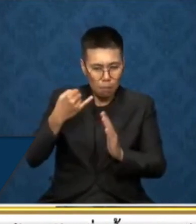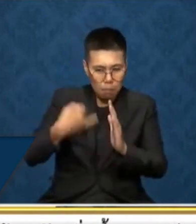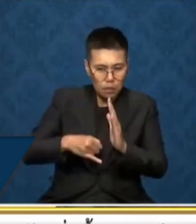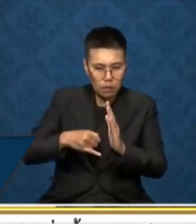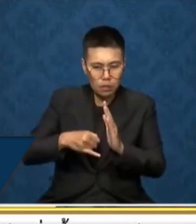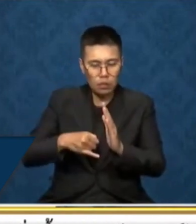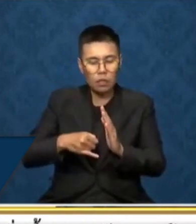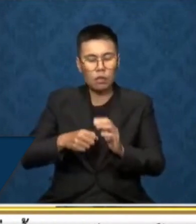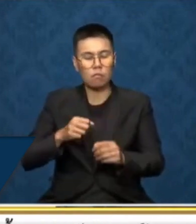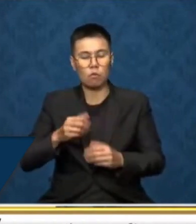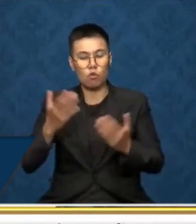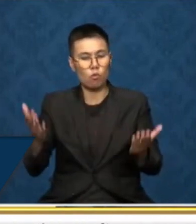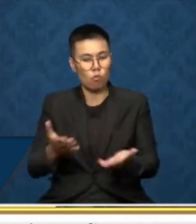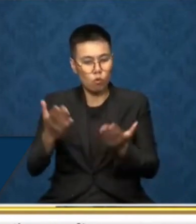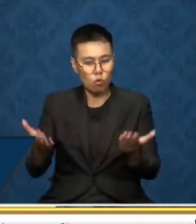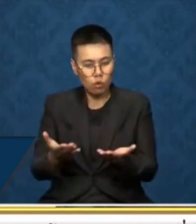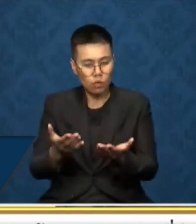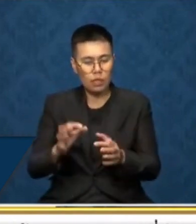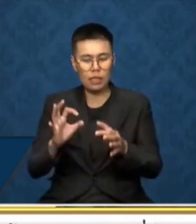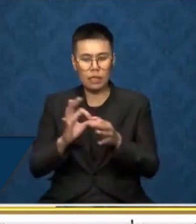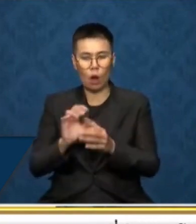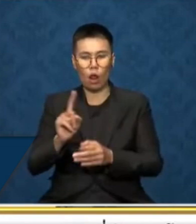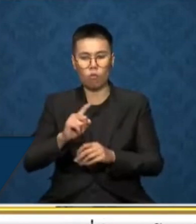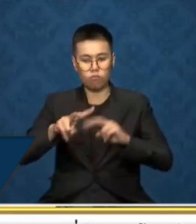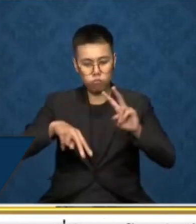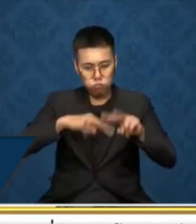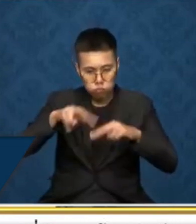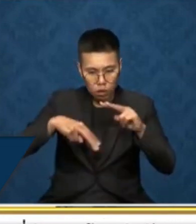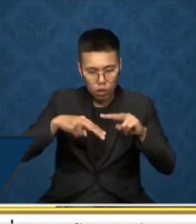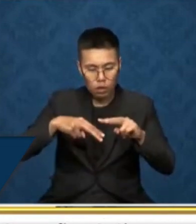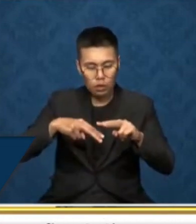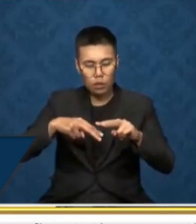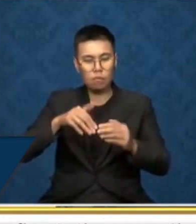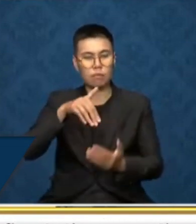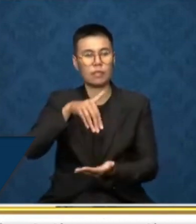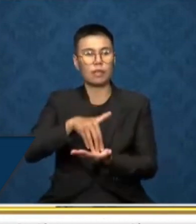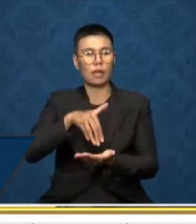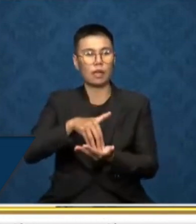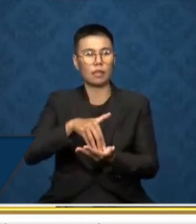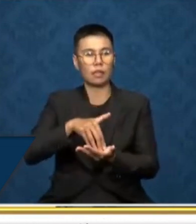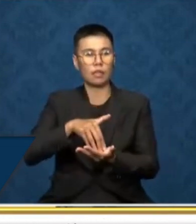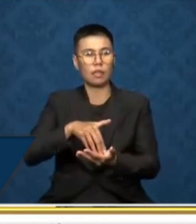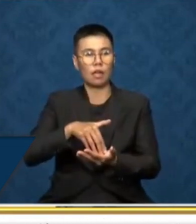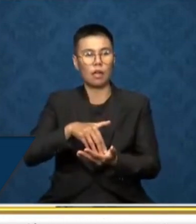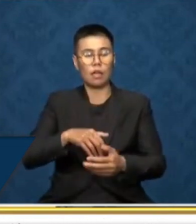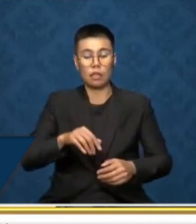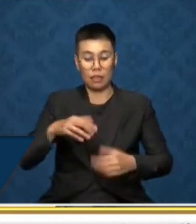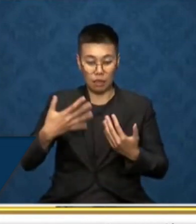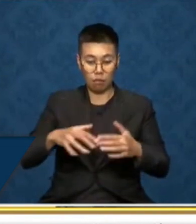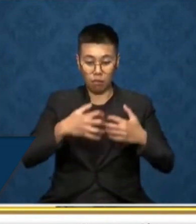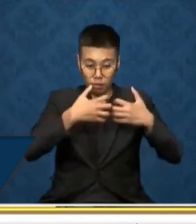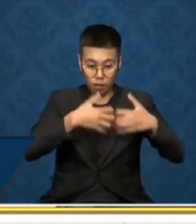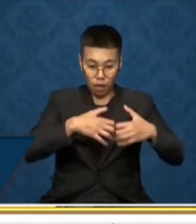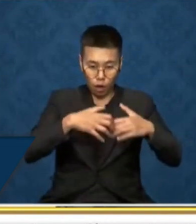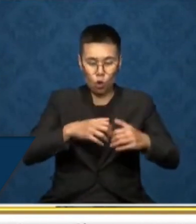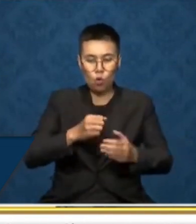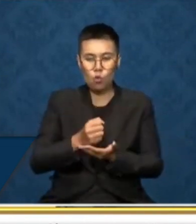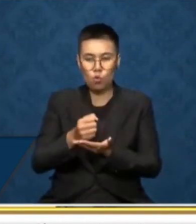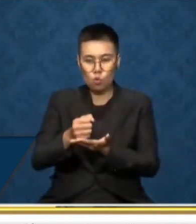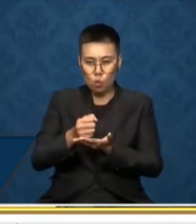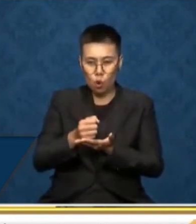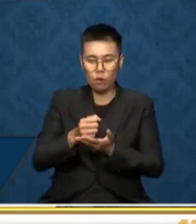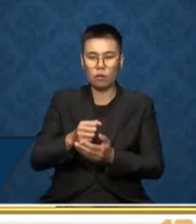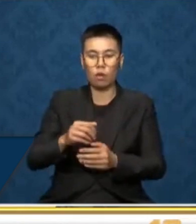การในการที่จะส่งเสริมเน้นในแง่ของการที่จะควบคุมเป็นหลักนะครับจนทำอุตสาหกรรมที่มีสร้างรายได้ให้กับประเทศเราเนี่ย